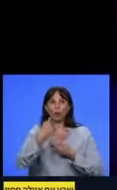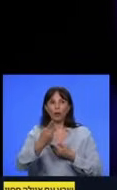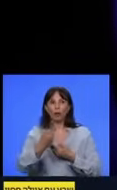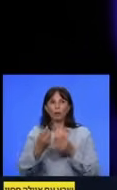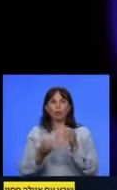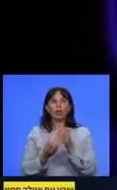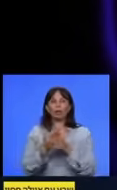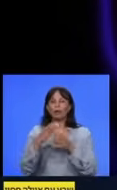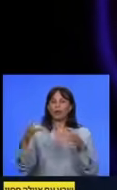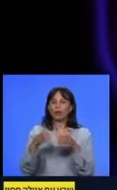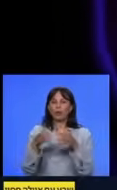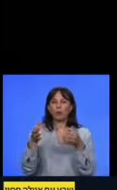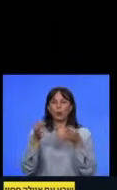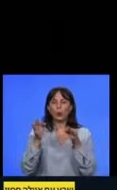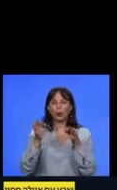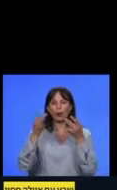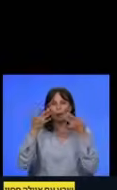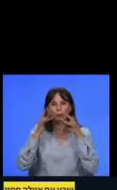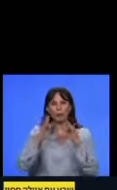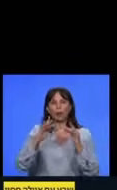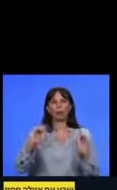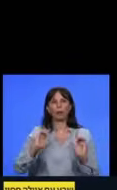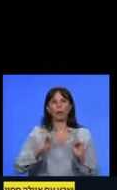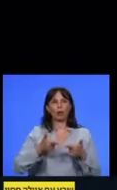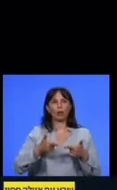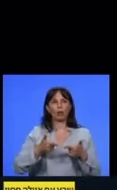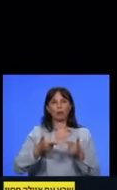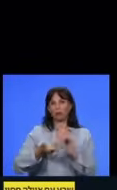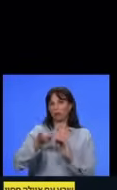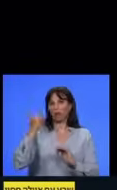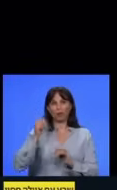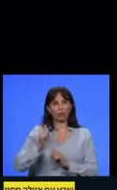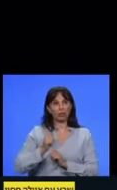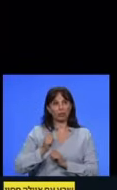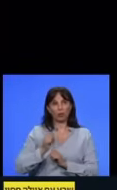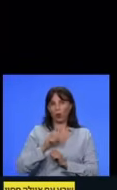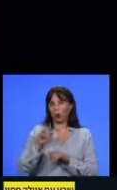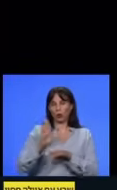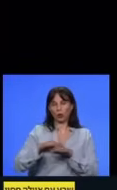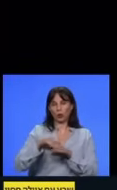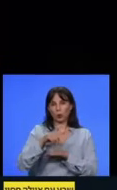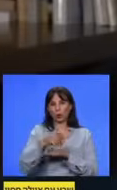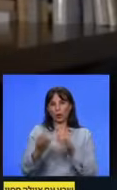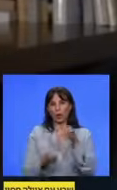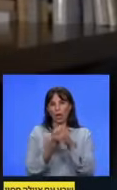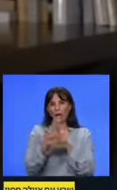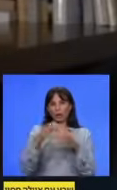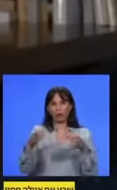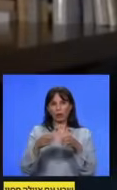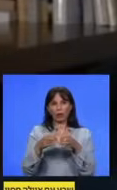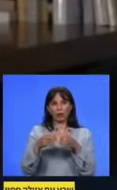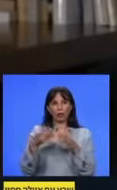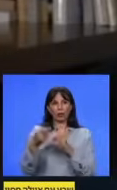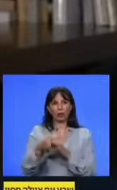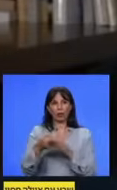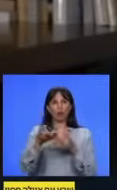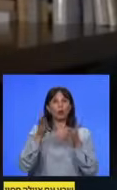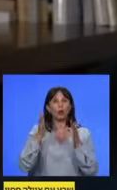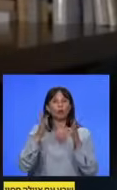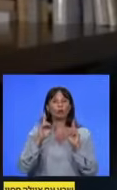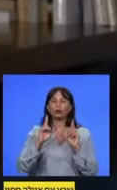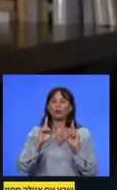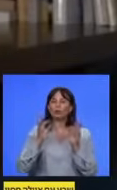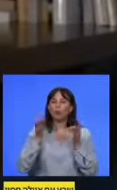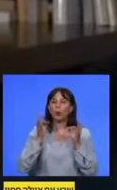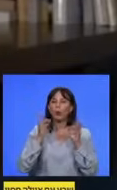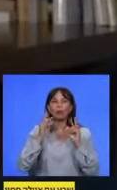תא מיוחד למטרות הלחימה. כלום בעברו הצבאי לא הכשיר אותו להקים תא שכזה. זה תא מאוד מיוחד שיש בו